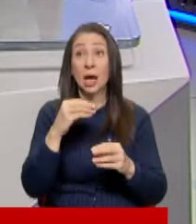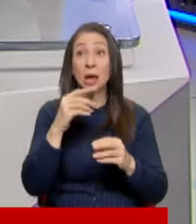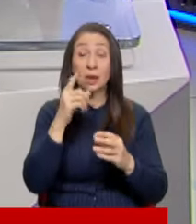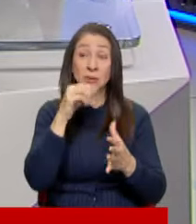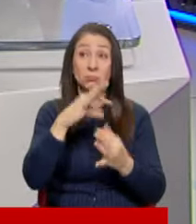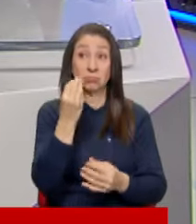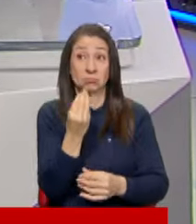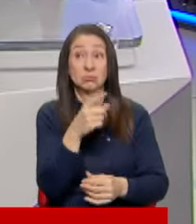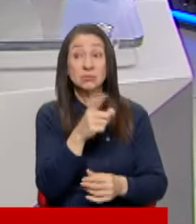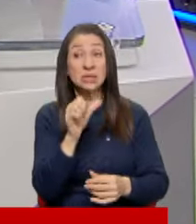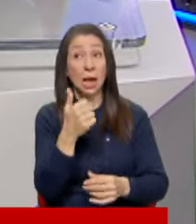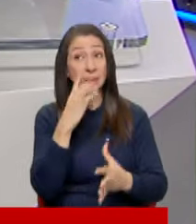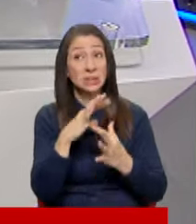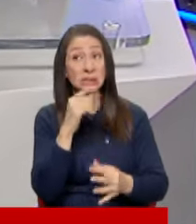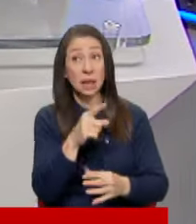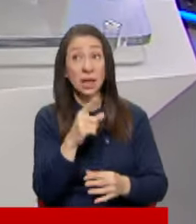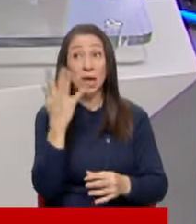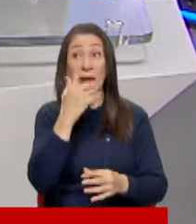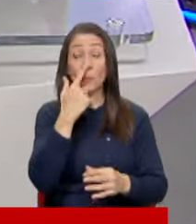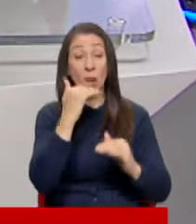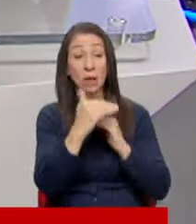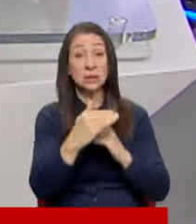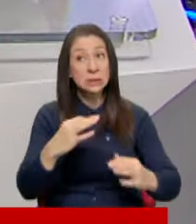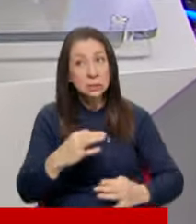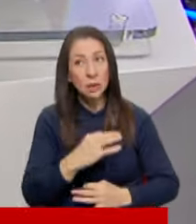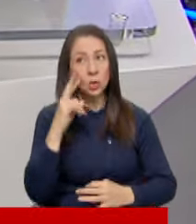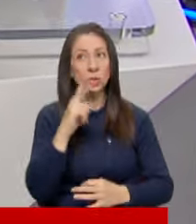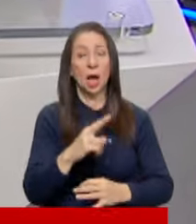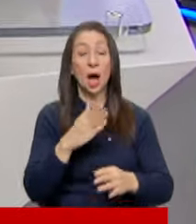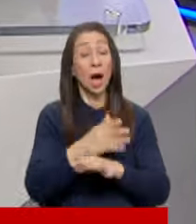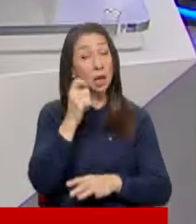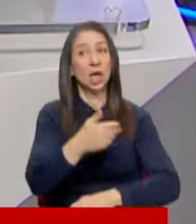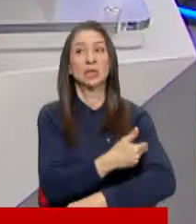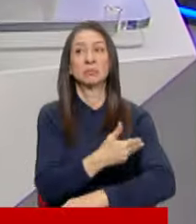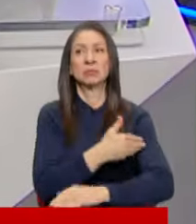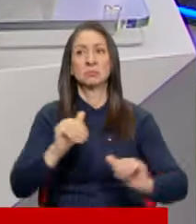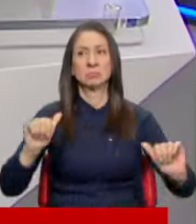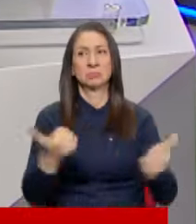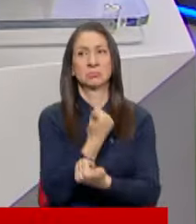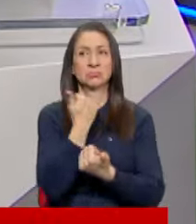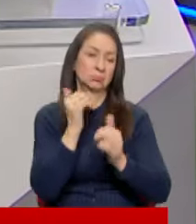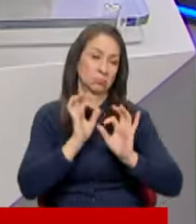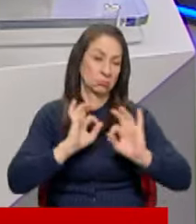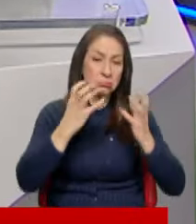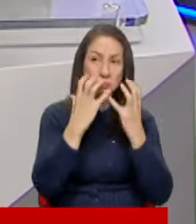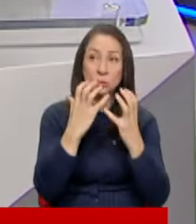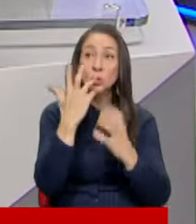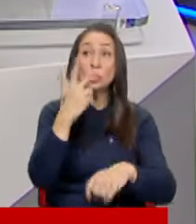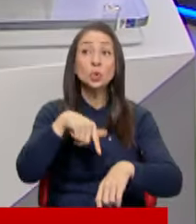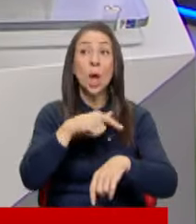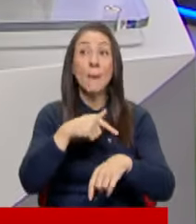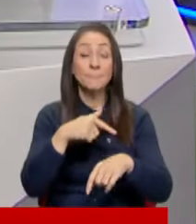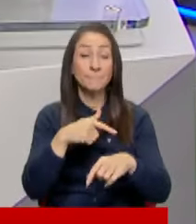güzel bir adamdır değerli bir insandır halkının saygı duyduğu hakikaten hizmetlerinde siyaset yapmayan ü dönemdir